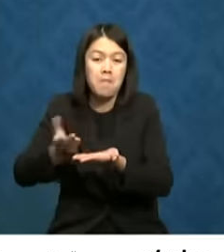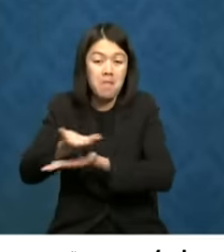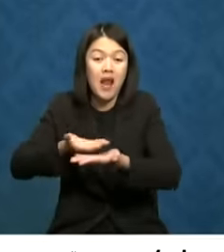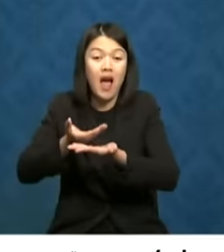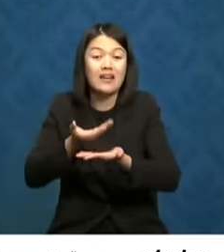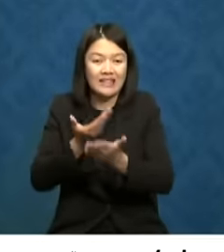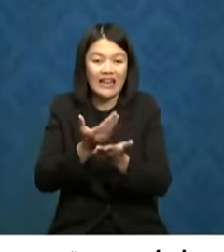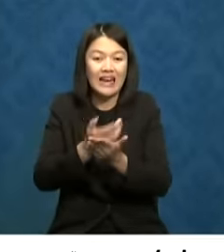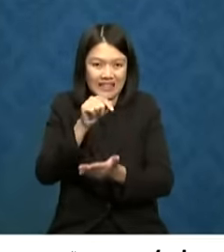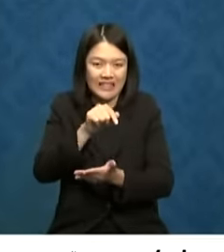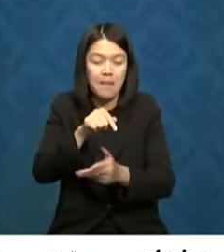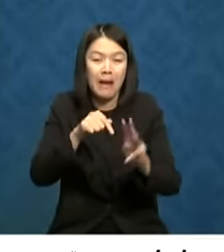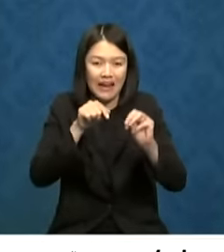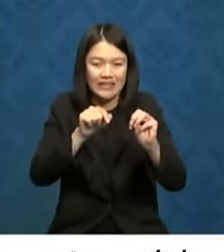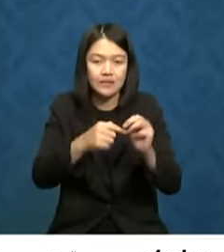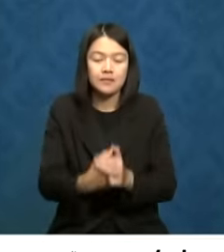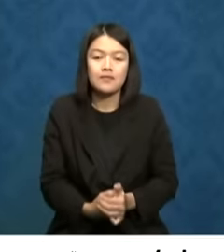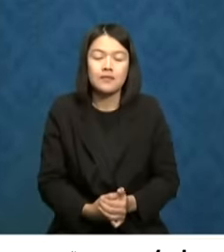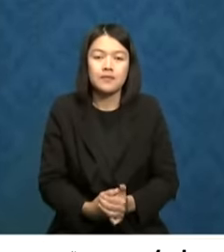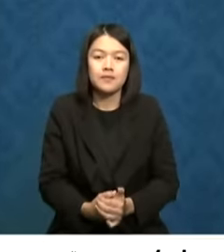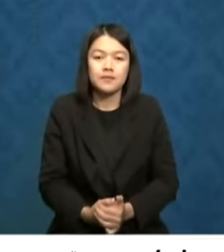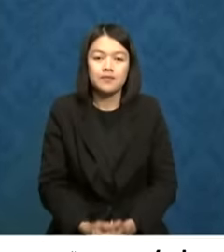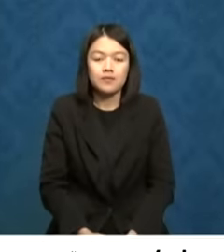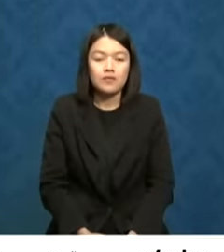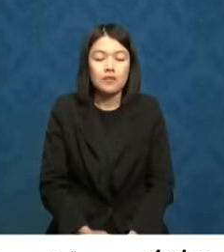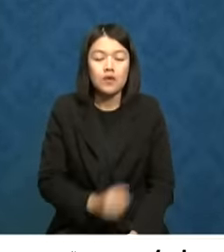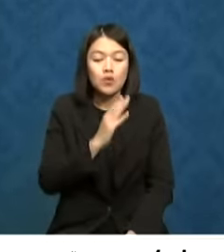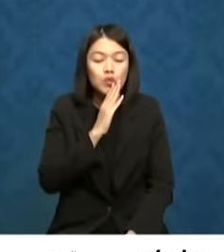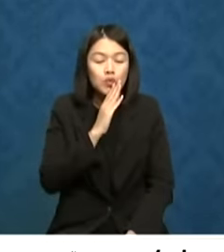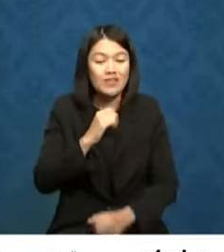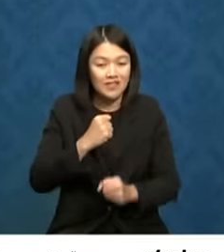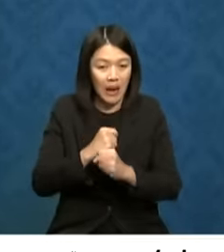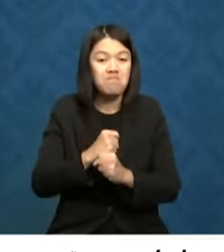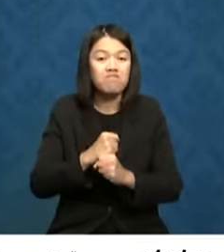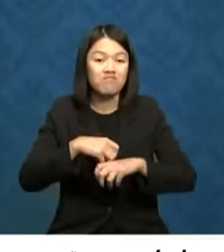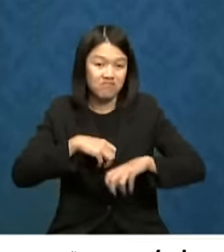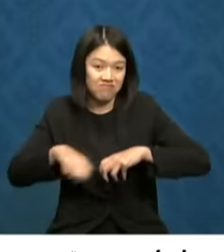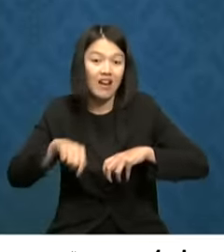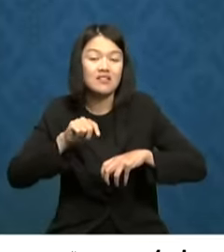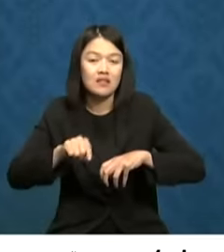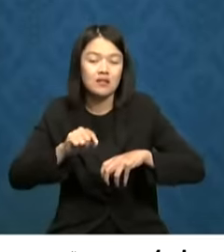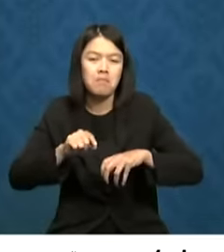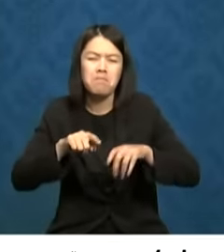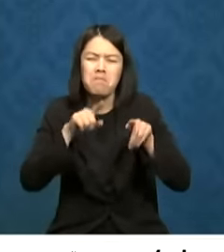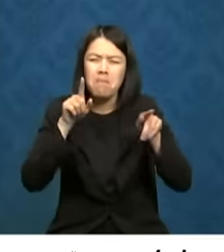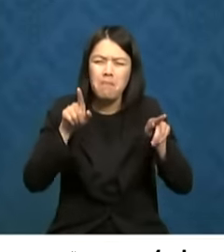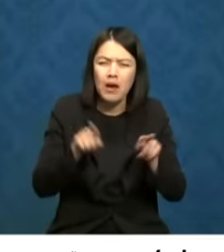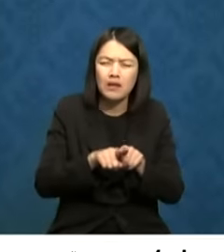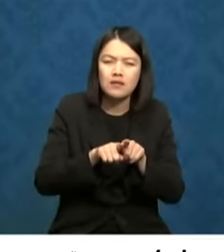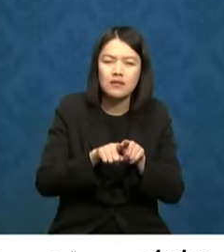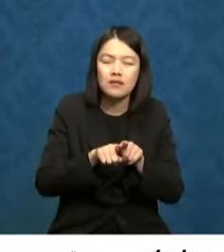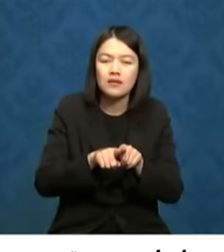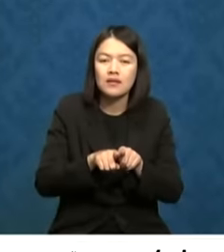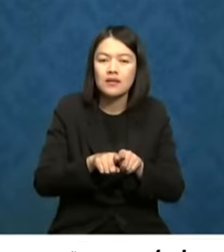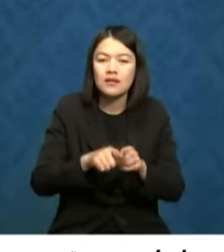นี้เนี่ยถ้าหากว่าจะต้องดำเนินการแบบเดียวกับ